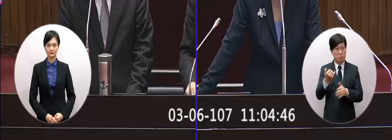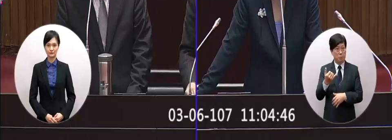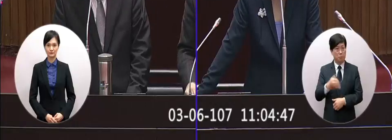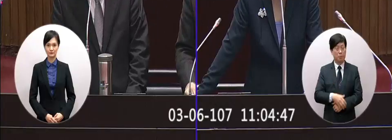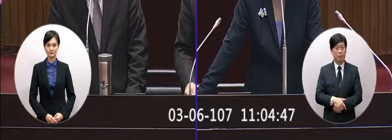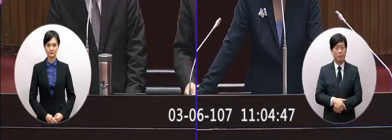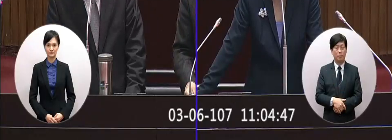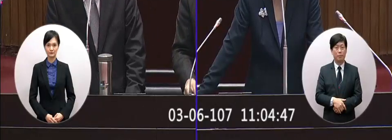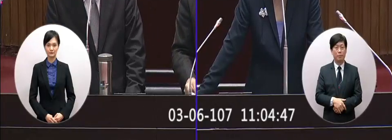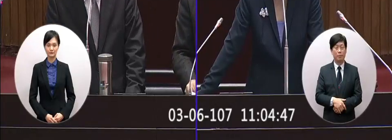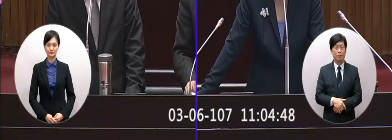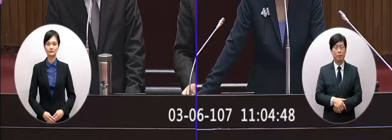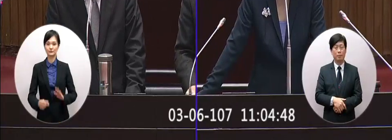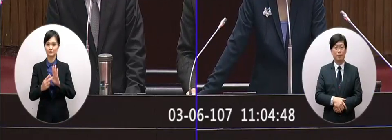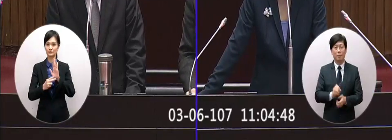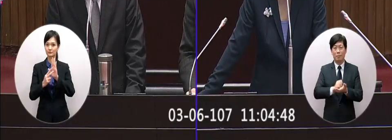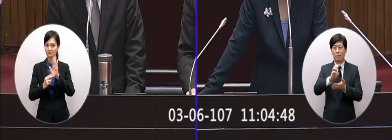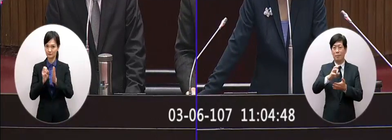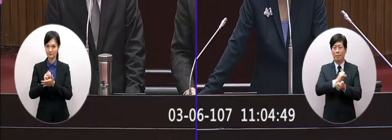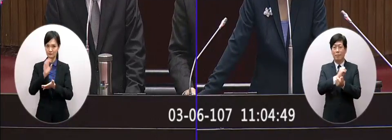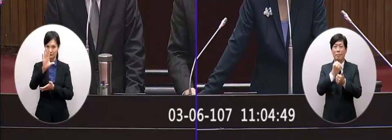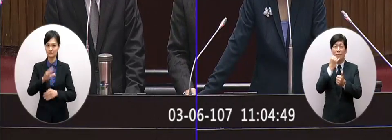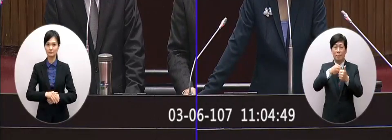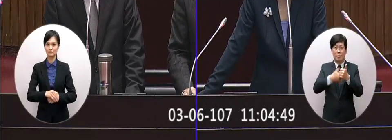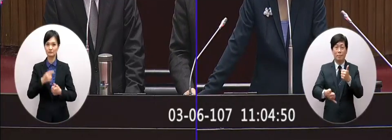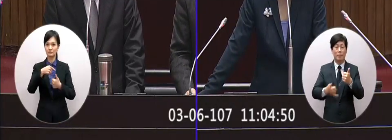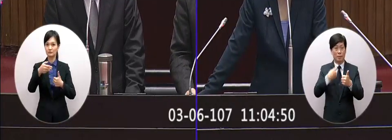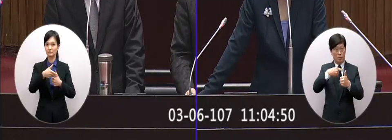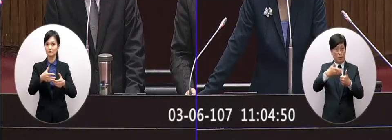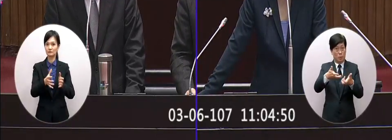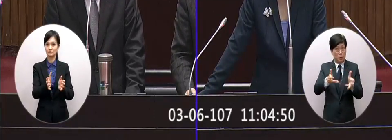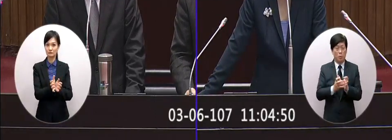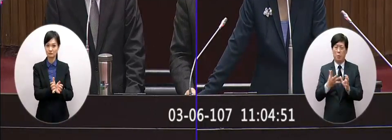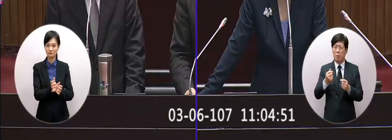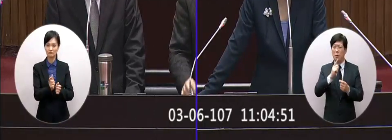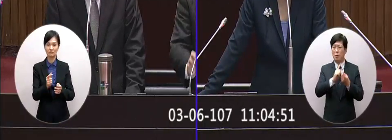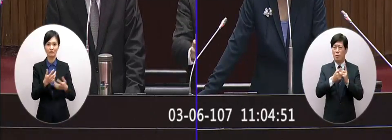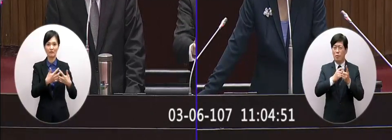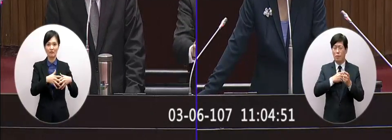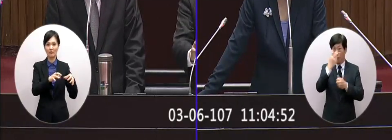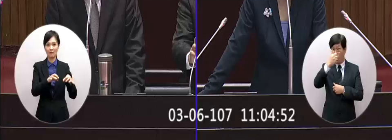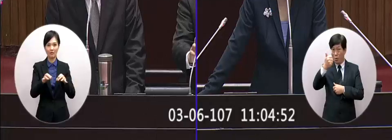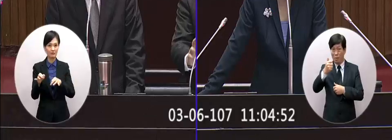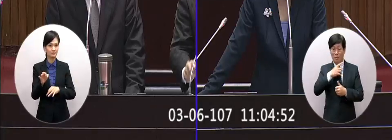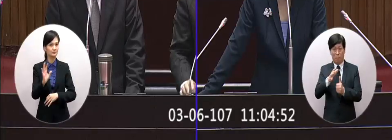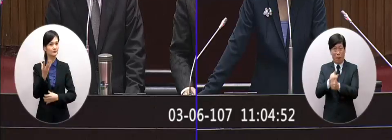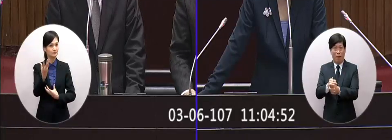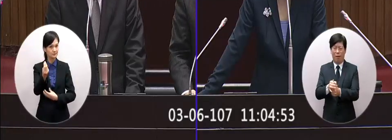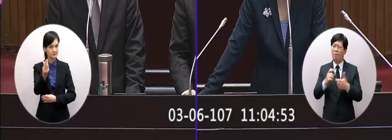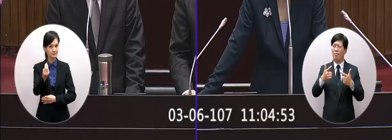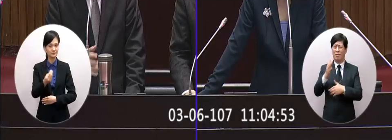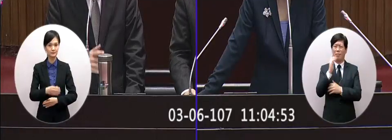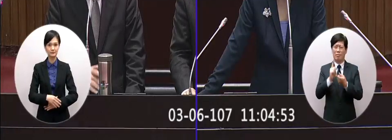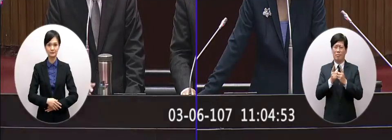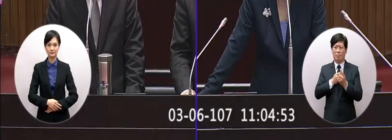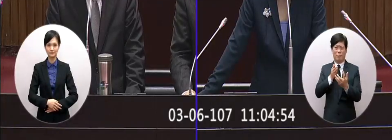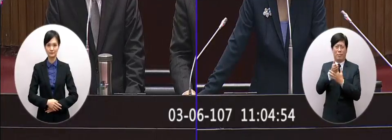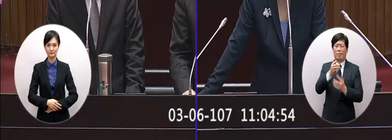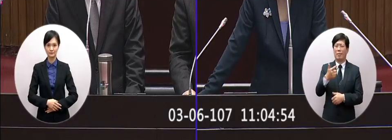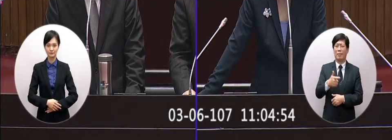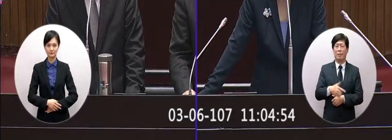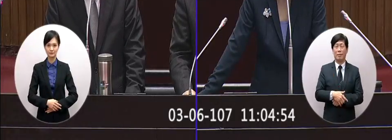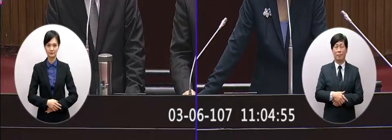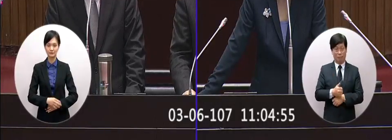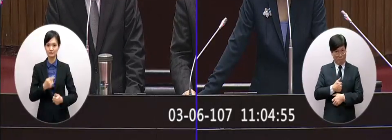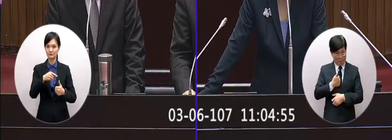对？ 跟柯委员报告，教育部没有在卡管，政府也没有在卡管。那教育部